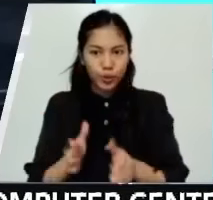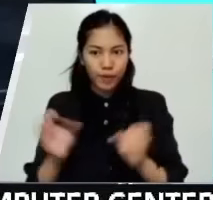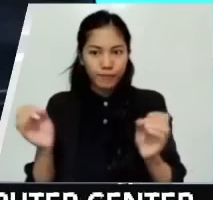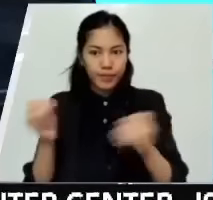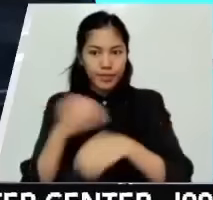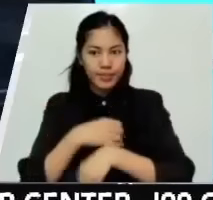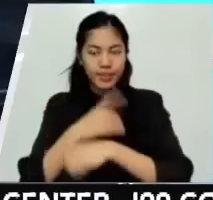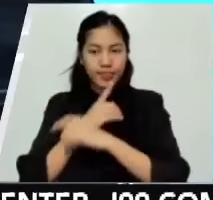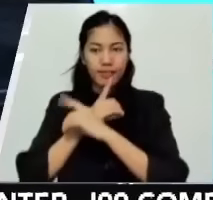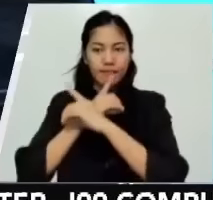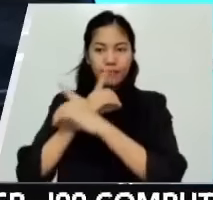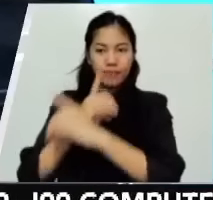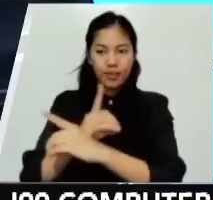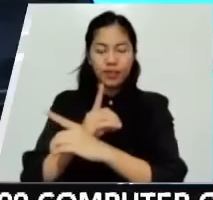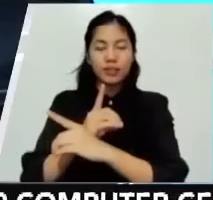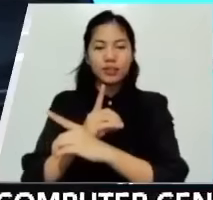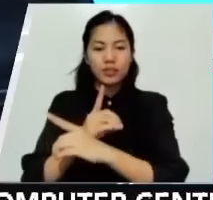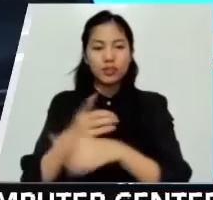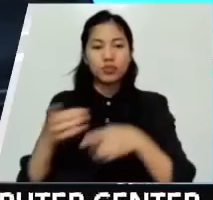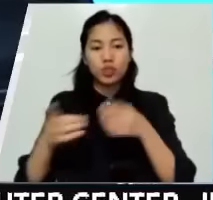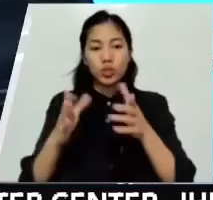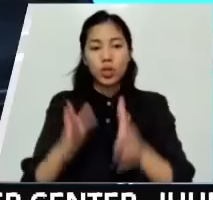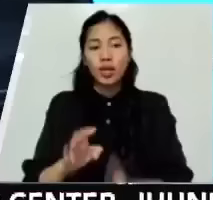Edgar Posadas.